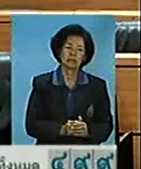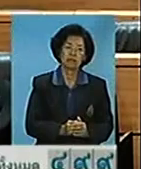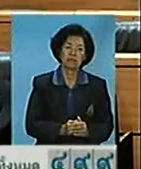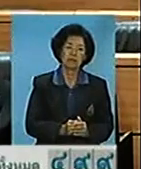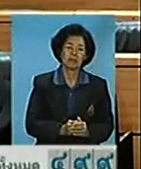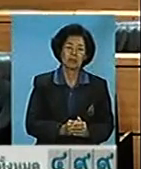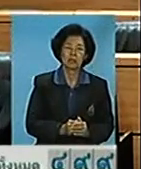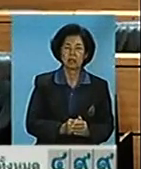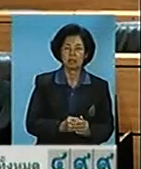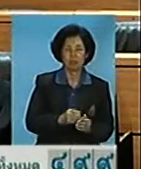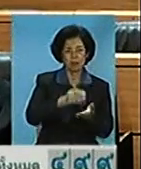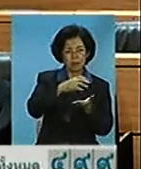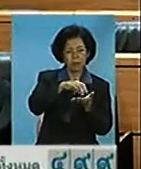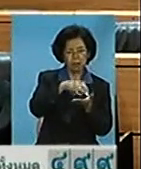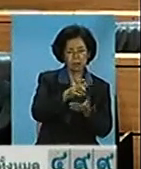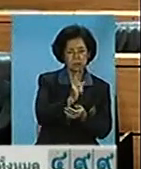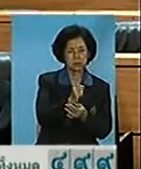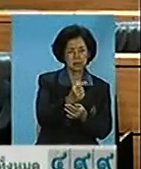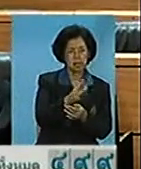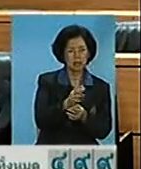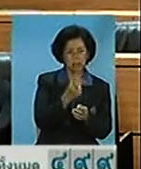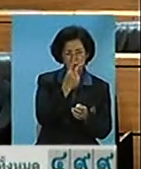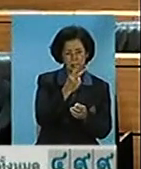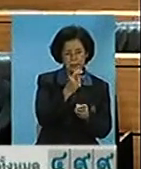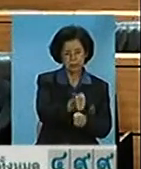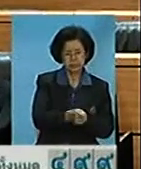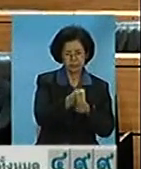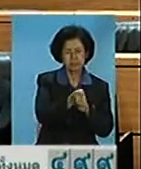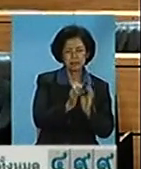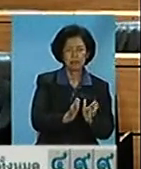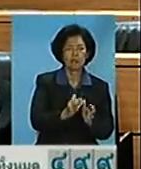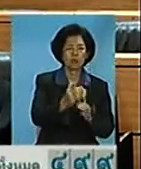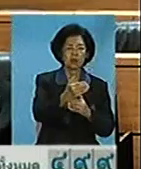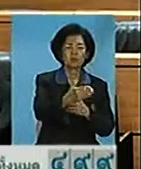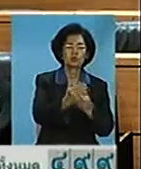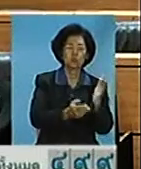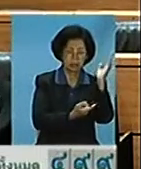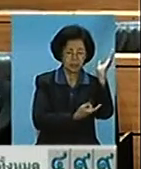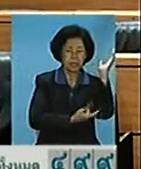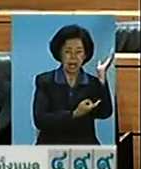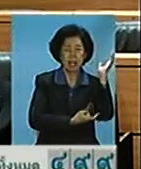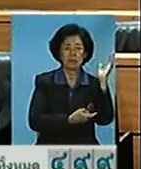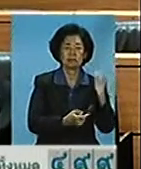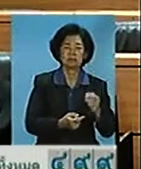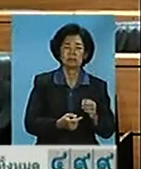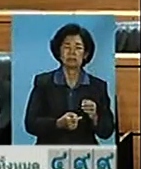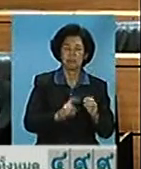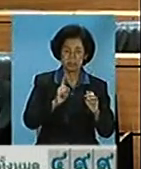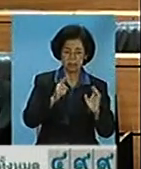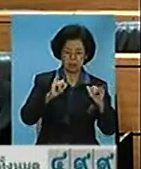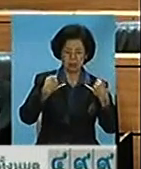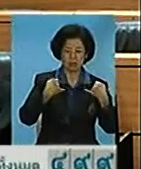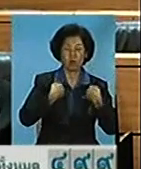แล้วท่านก็เห็นแค่เกษตรกรชาวสวนยาง ซึ่งถ้าแปลง่ายๆก็คือเจ้าของสวนย